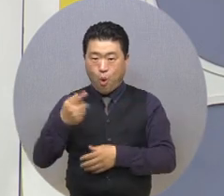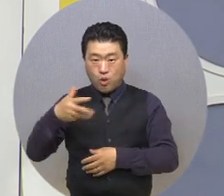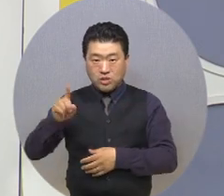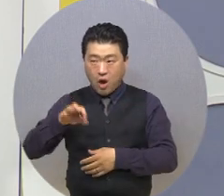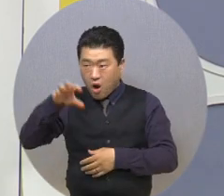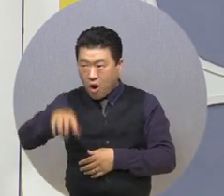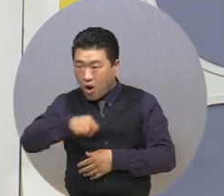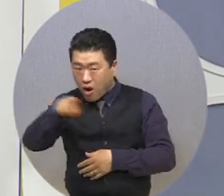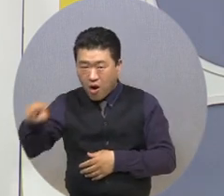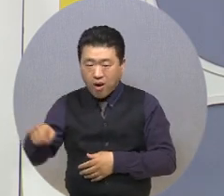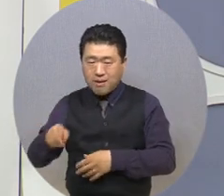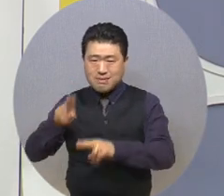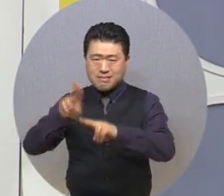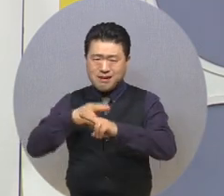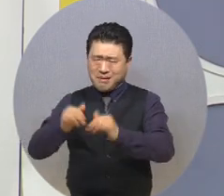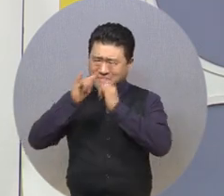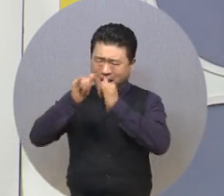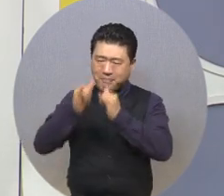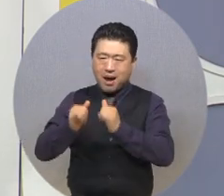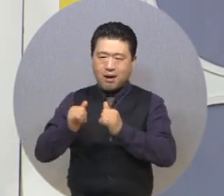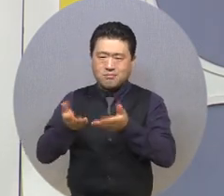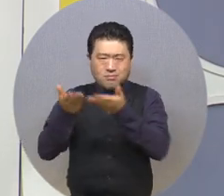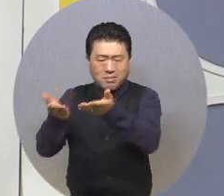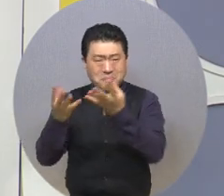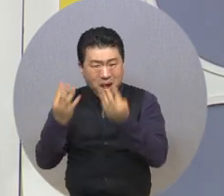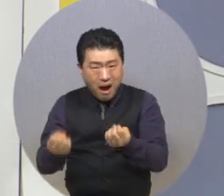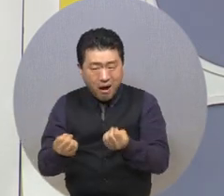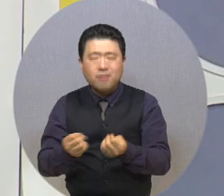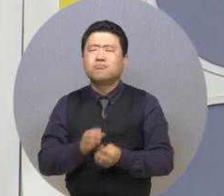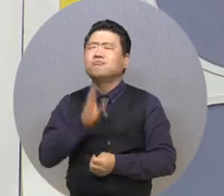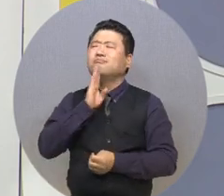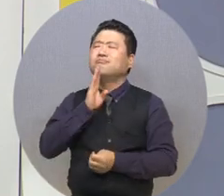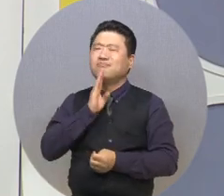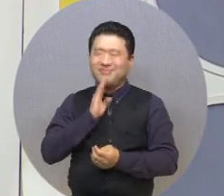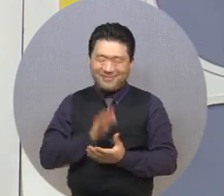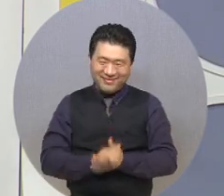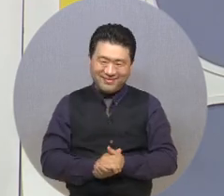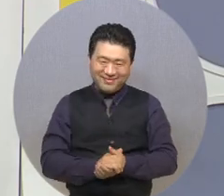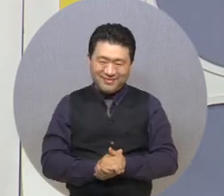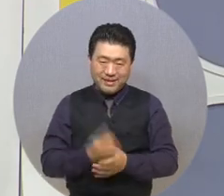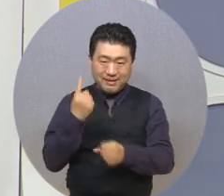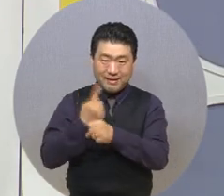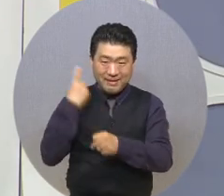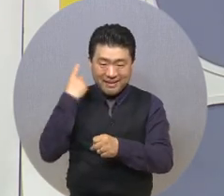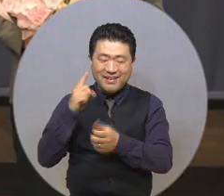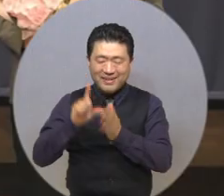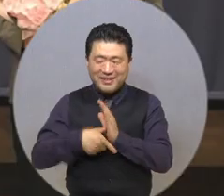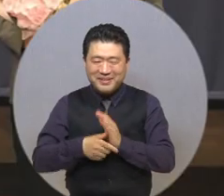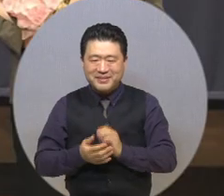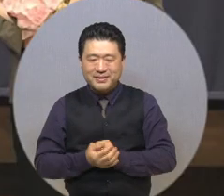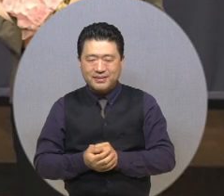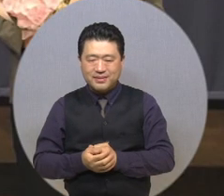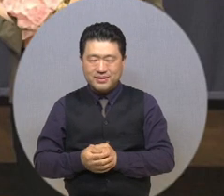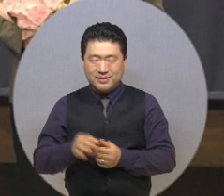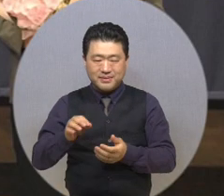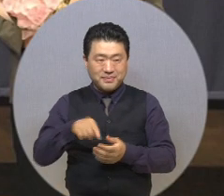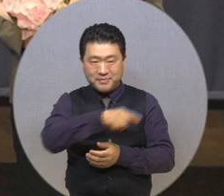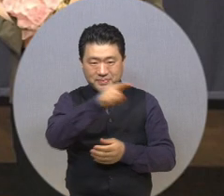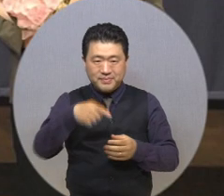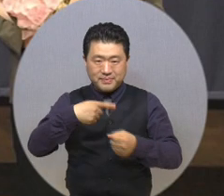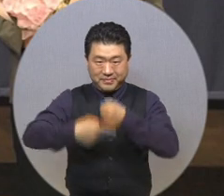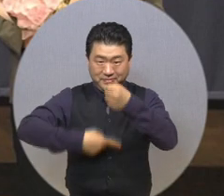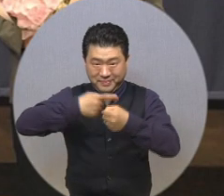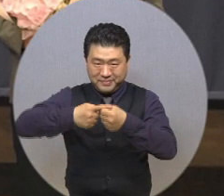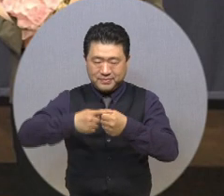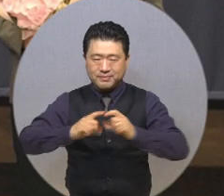상은 다 쏟아졌다는 소문이 있던데. 아, 네, 맞아요. 작년 같은 경우는 네. 소비자가 올해 뽑은